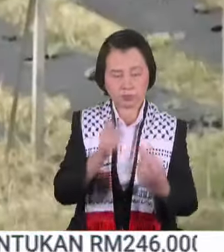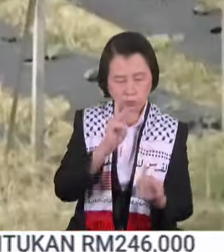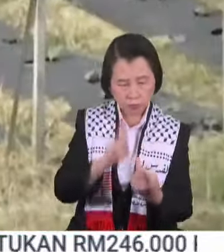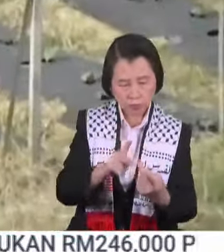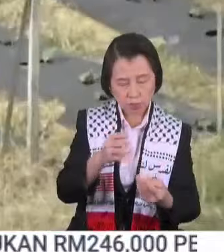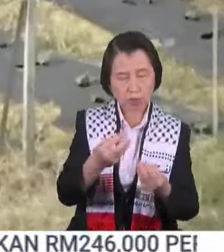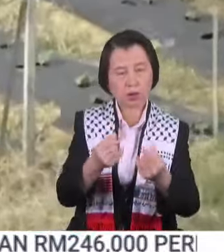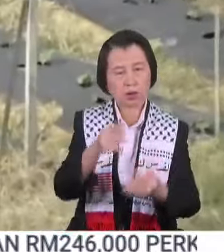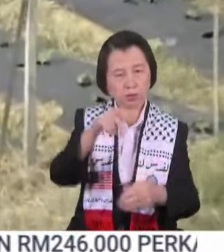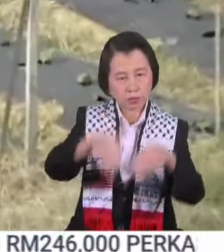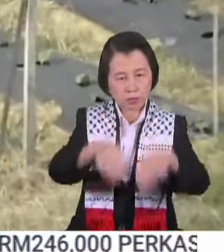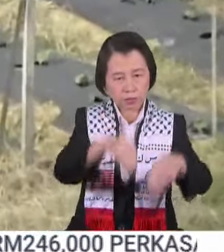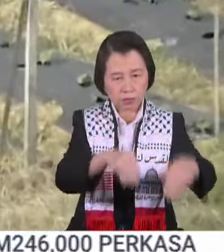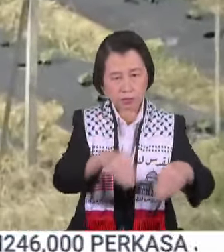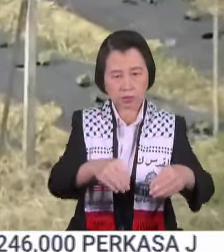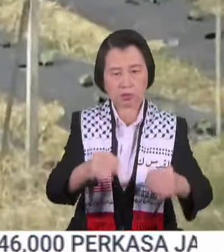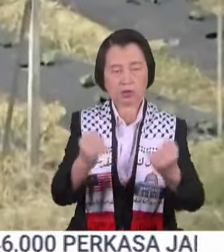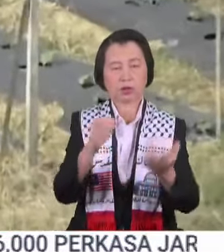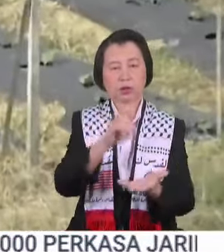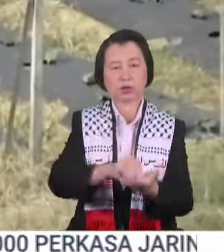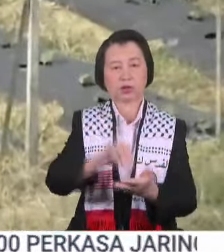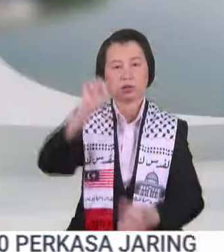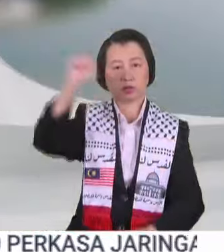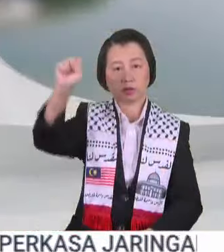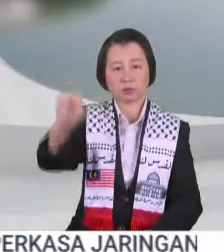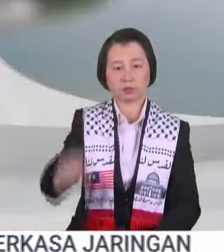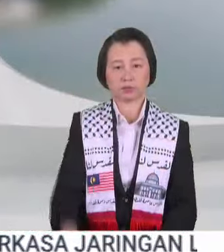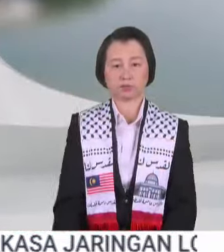kesesuaian penanaman di iklim tempatan Sabah.